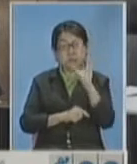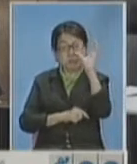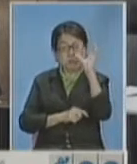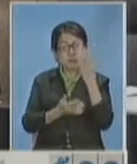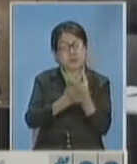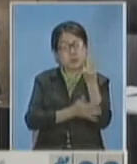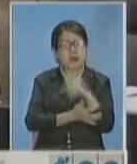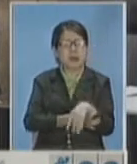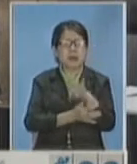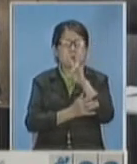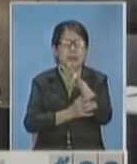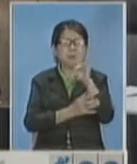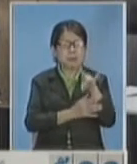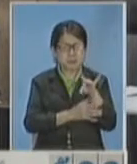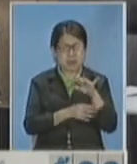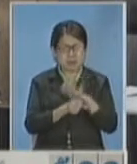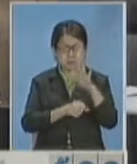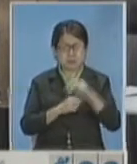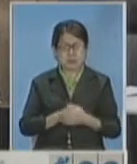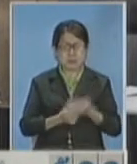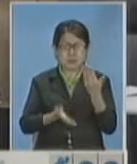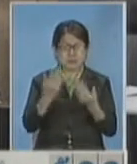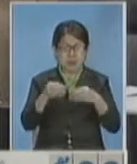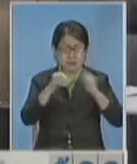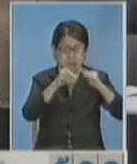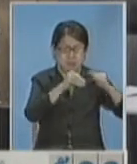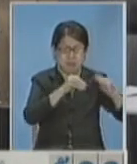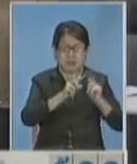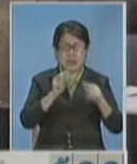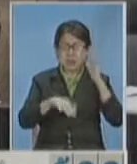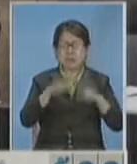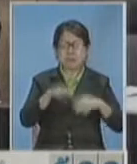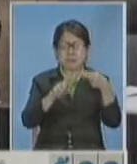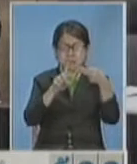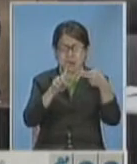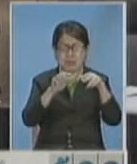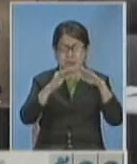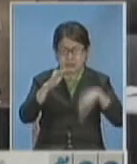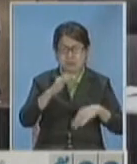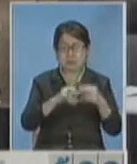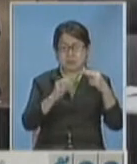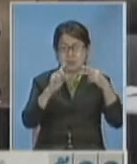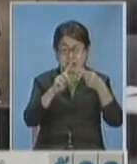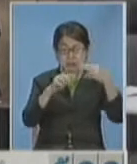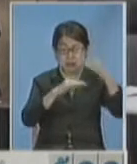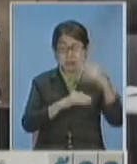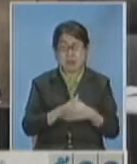าณ 7-8,000 บาทนะคะต่อให้มีเรื่องอะไรมากขนาดไหนก็ไม่น่าจะเกิน 10,000 บาทแต่ว่า